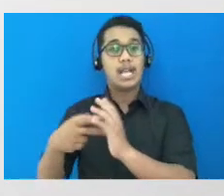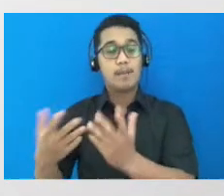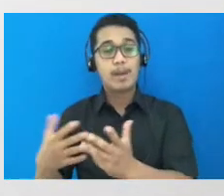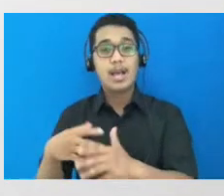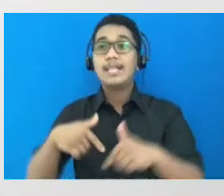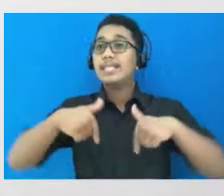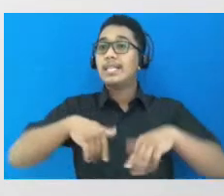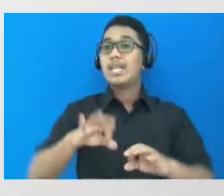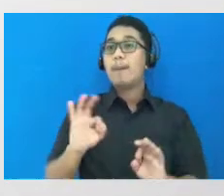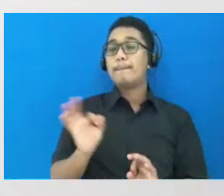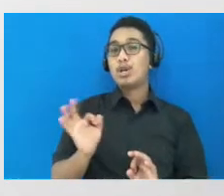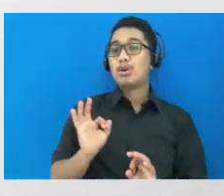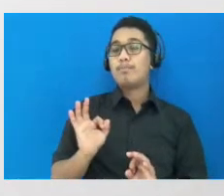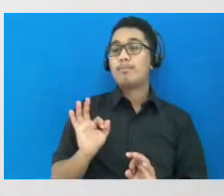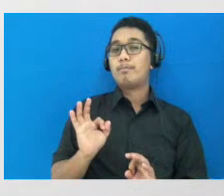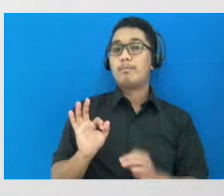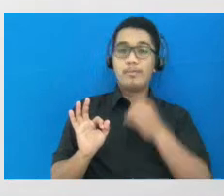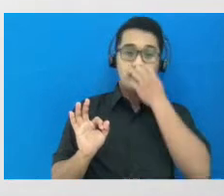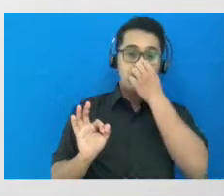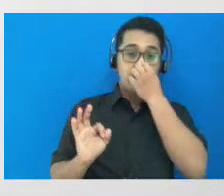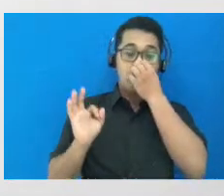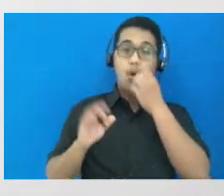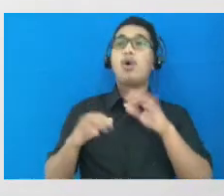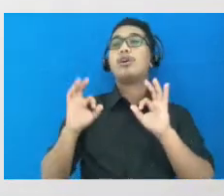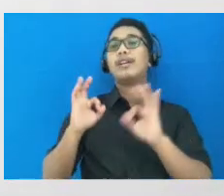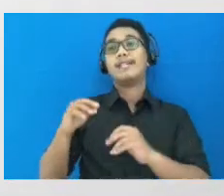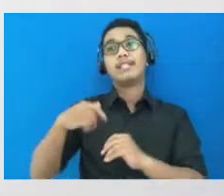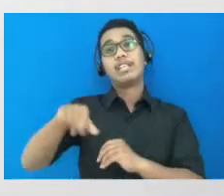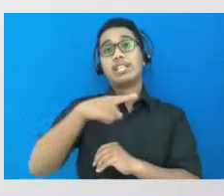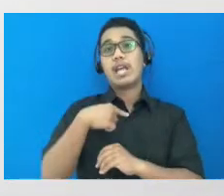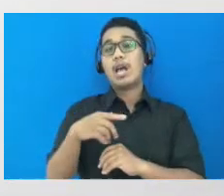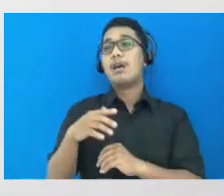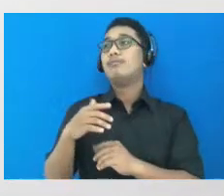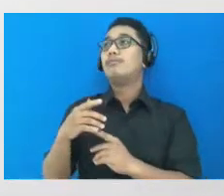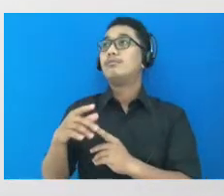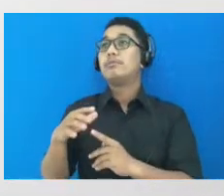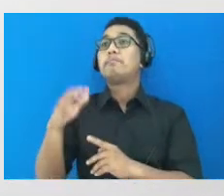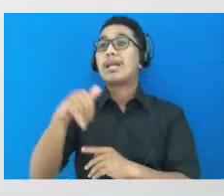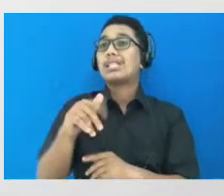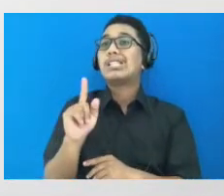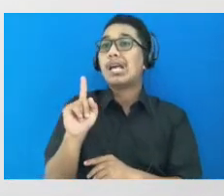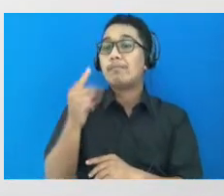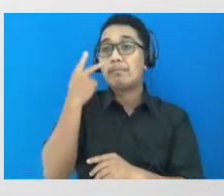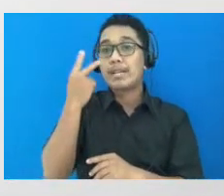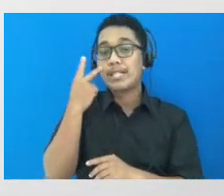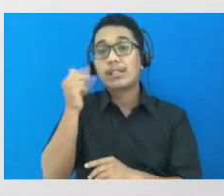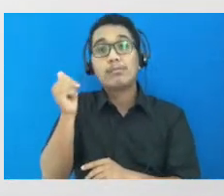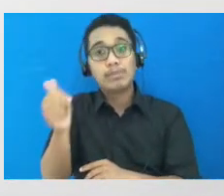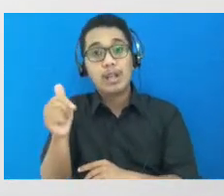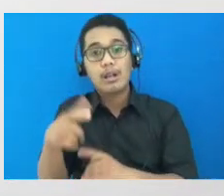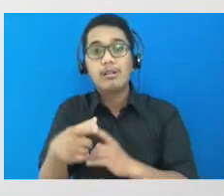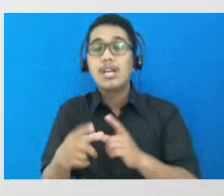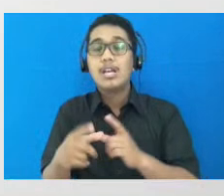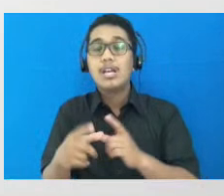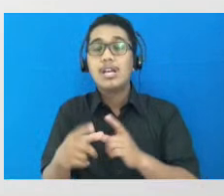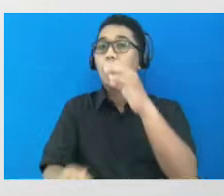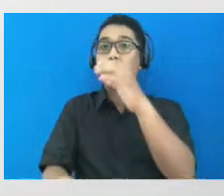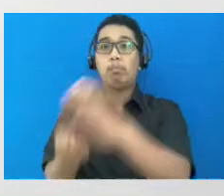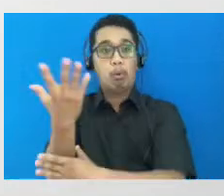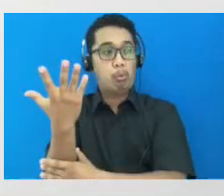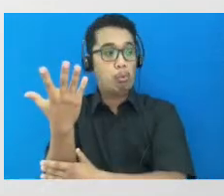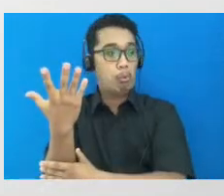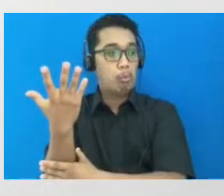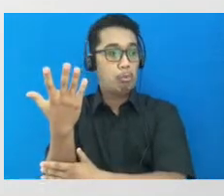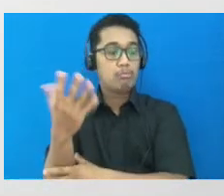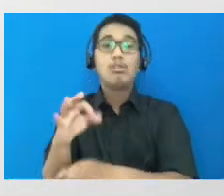ada apa ya? Masih kita bisa menemukan itu ya, terekspos demikian gitu. Atau mungkin dari